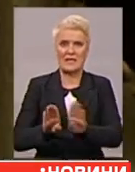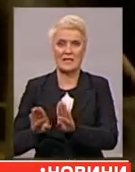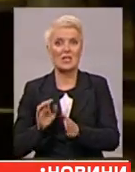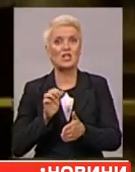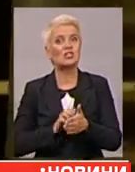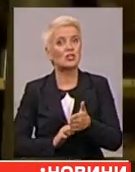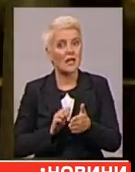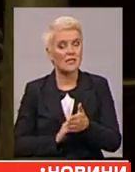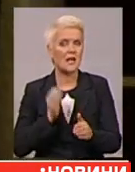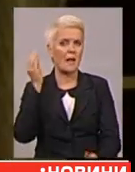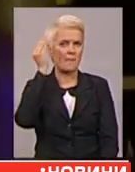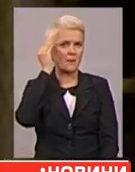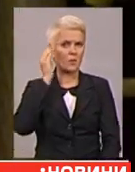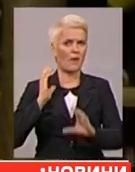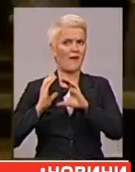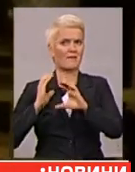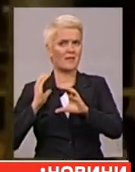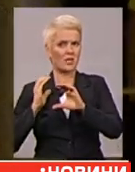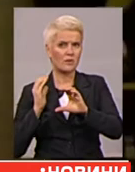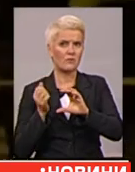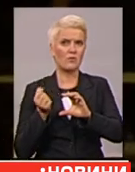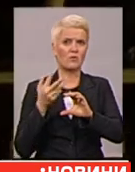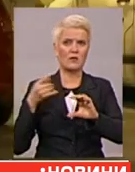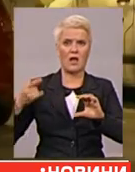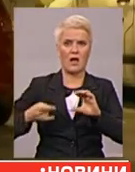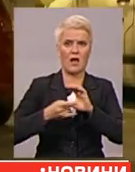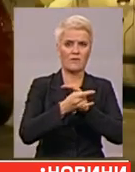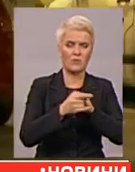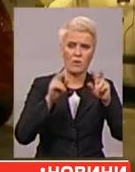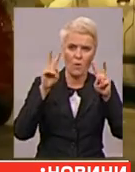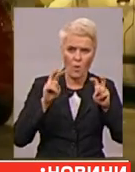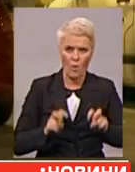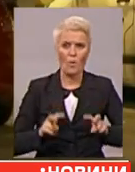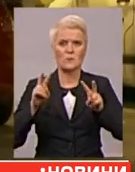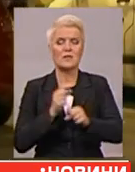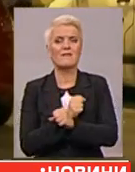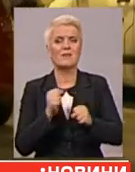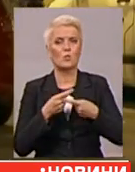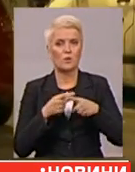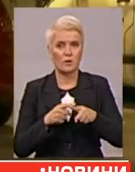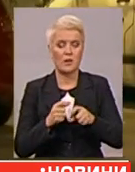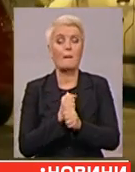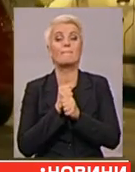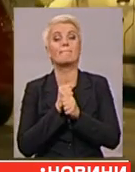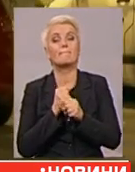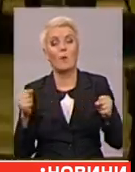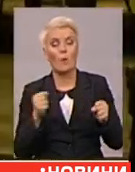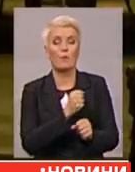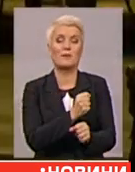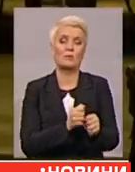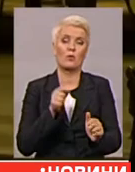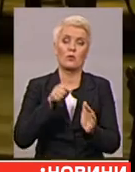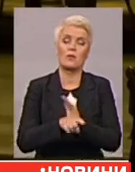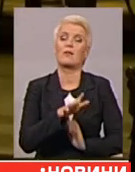підозрілу вантажівку. Її та ще кілька припаркованих поряд авто ретельно обстежили вибухотехніки. Ні бомби, ні зброї не